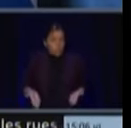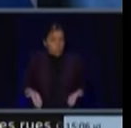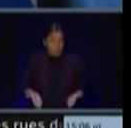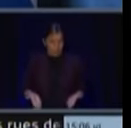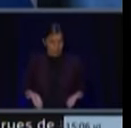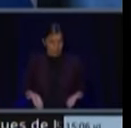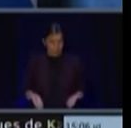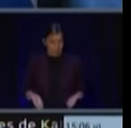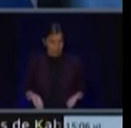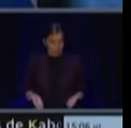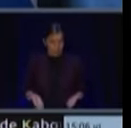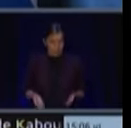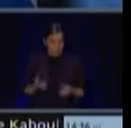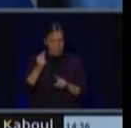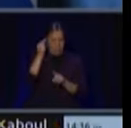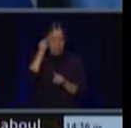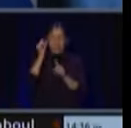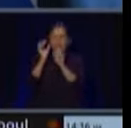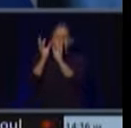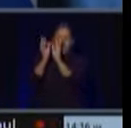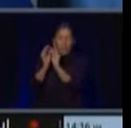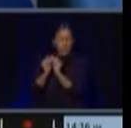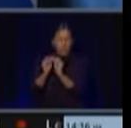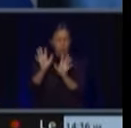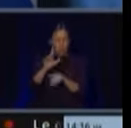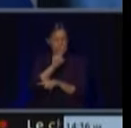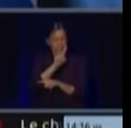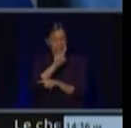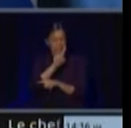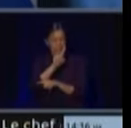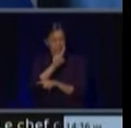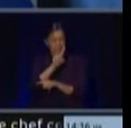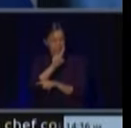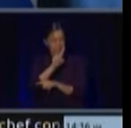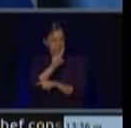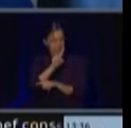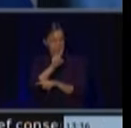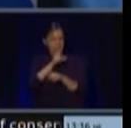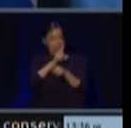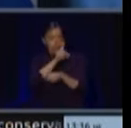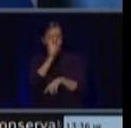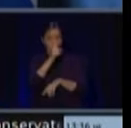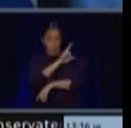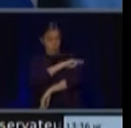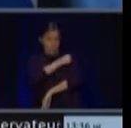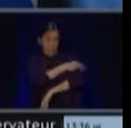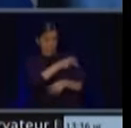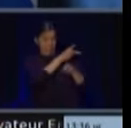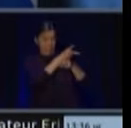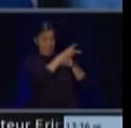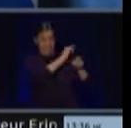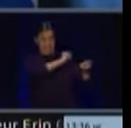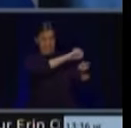61 hospitalisations aux soins intensifs. 90% sont dans le Grand Montréal.